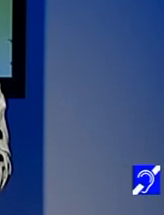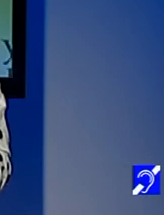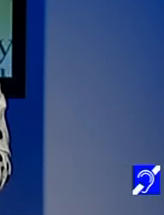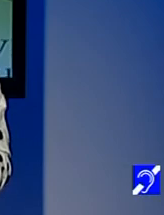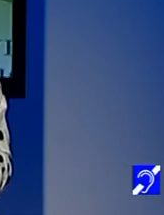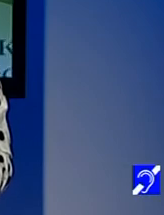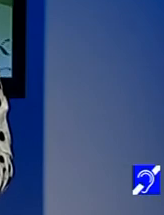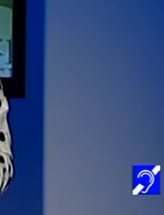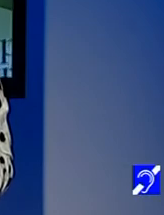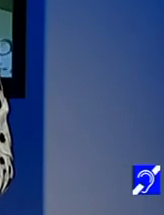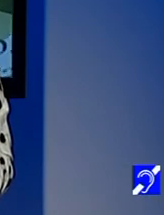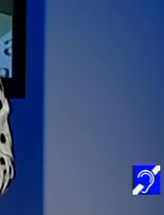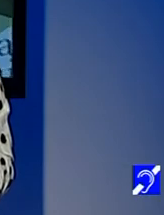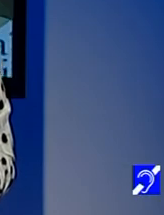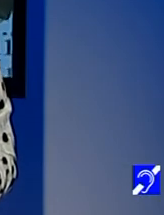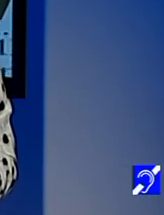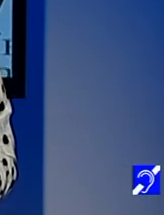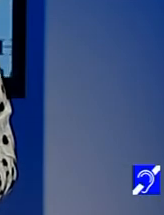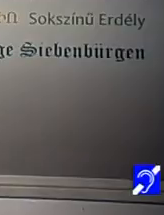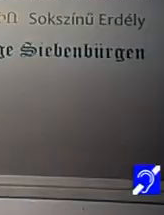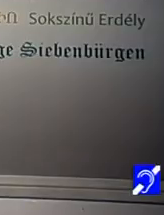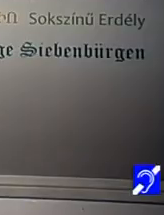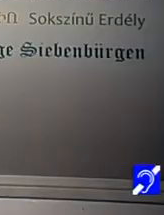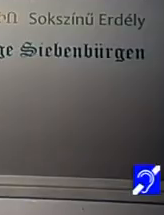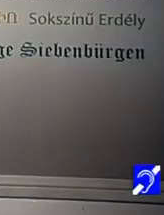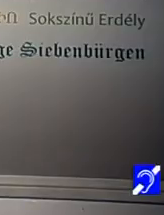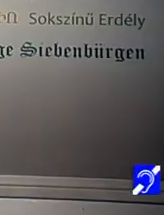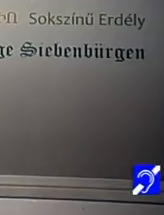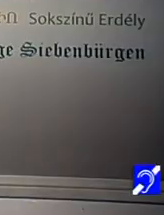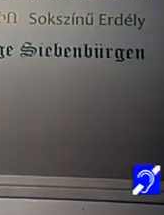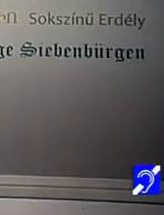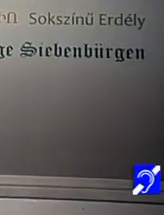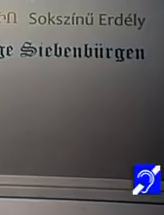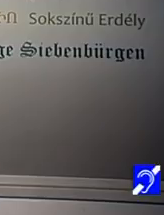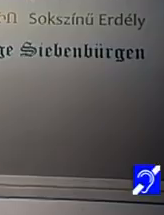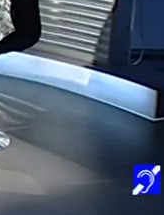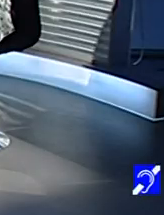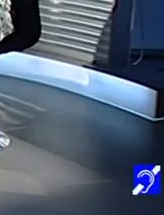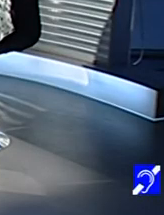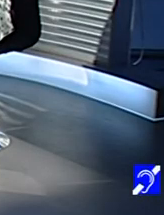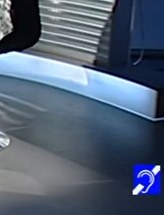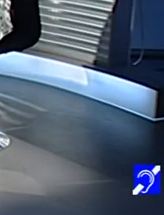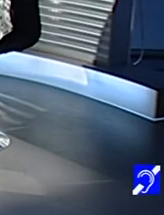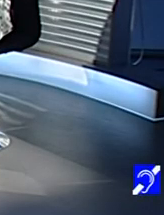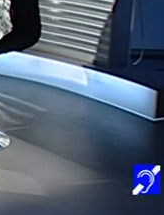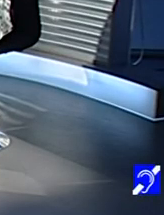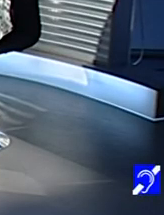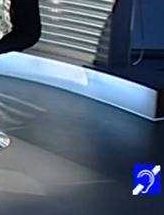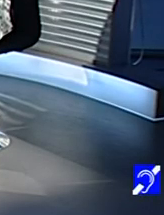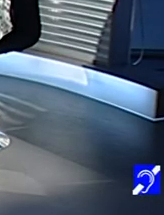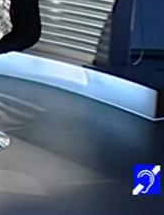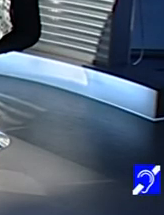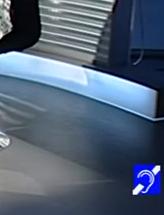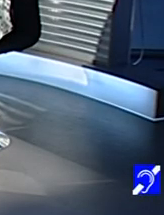germană, respectiv a Universității Babeș-Bolyai. Bine ai venit, Cristina! Bine te-am găsit, Izabela! Și sper că ne putem tutui, deoarece ne